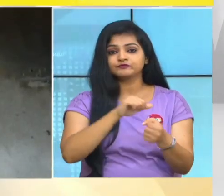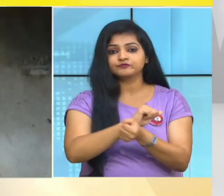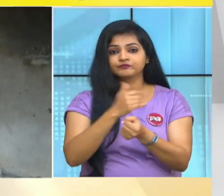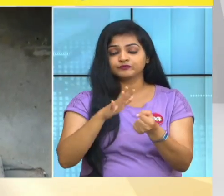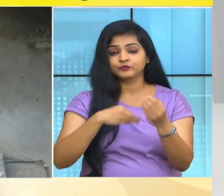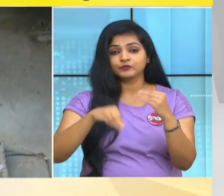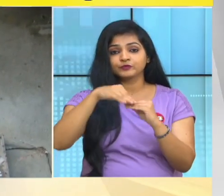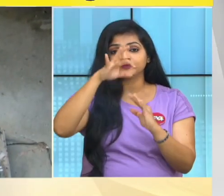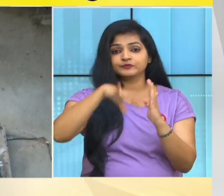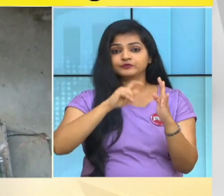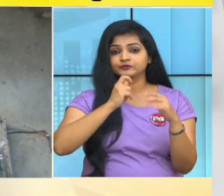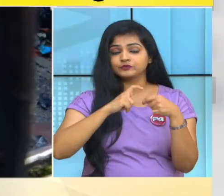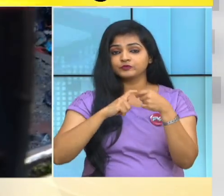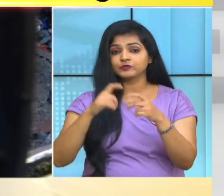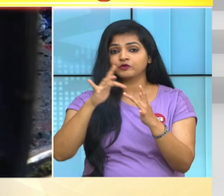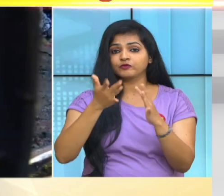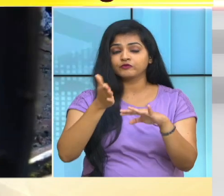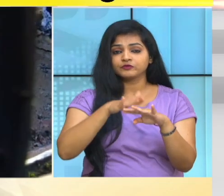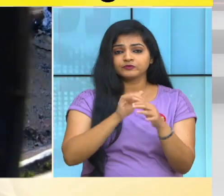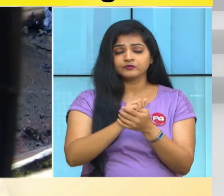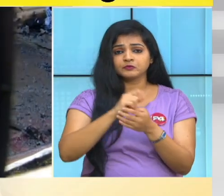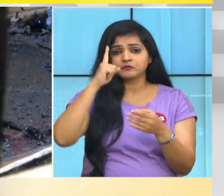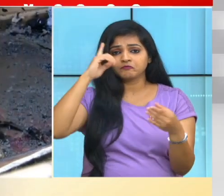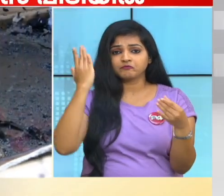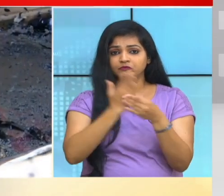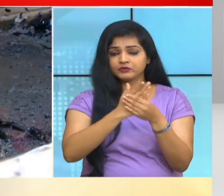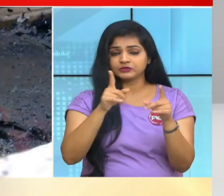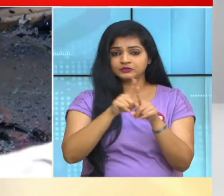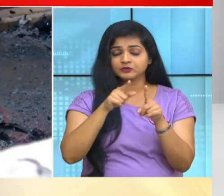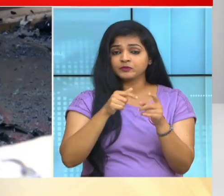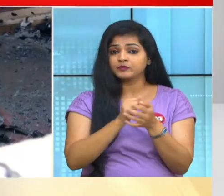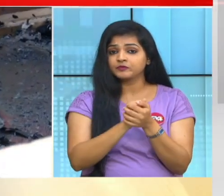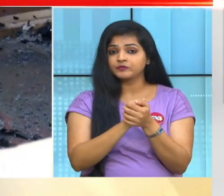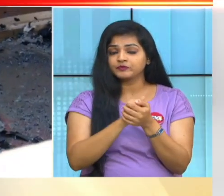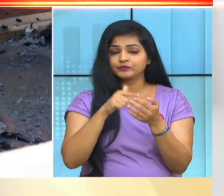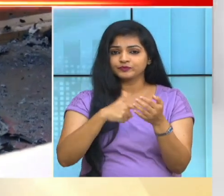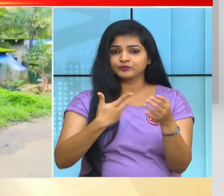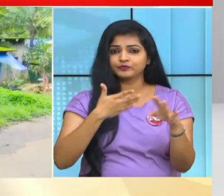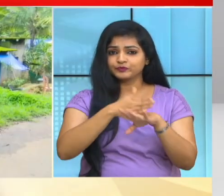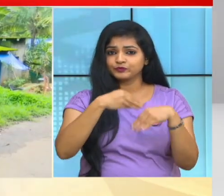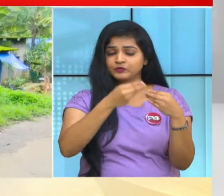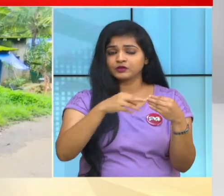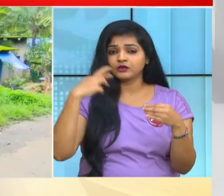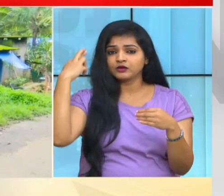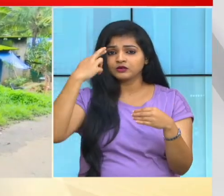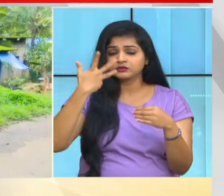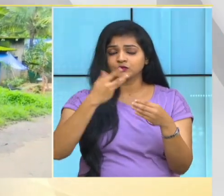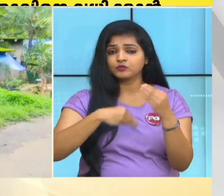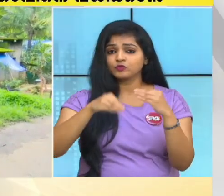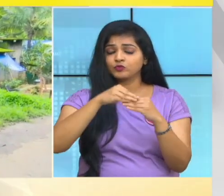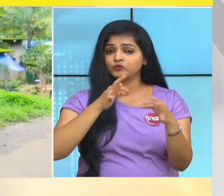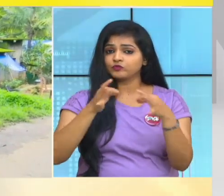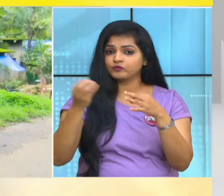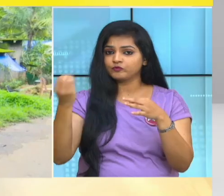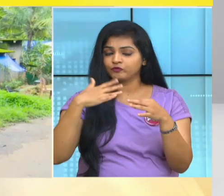ചേരുന്നുണ്ട് വിവരങ്ങളുമായി ഇടുക്കിയിൽ നിന്ന്. രാഹുൽ, ഈ വൈരാഗ്യം സംബന്ധിച്ച്, ഈ ആക്രമണത്തിനുള്ള കാരണം സംബന്ധിച്ചൊക്കെ കൂടുതലായി വിശദീകരിക്കുന്നുണ്ട്